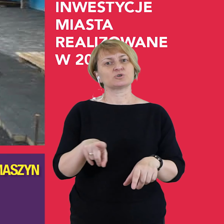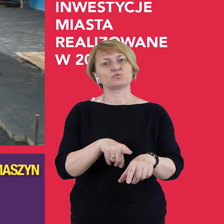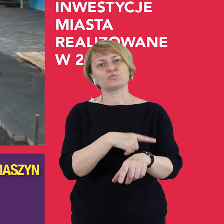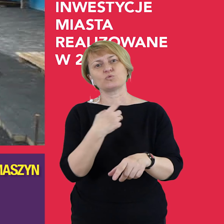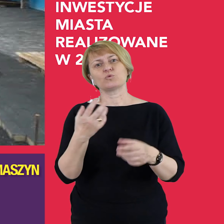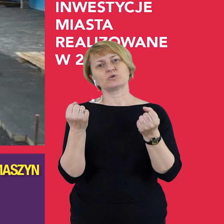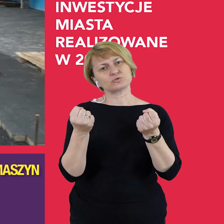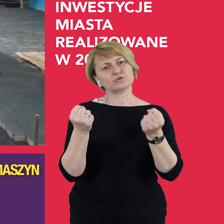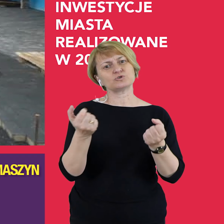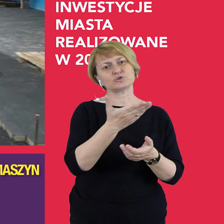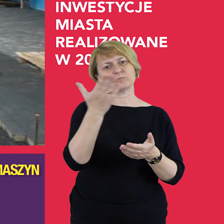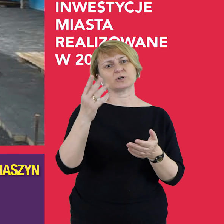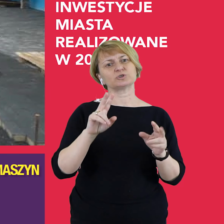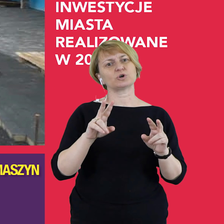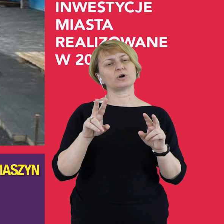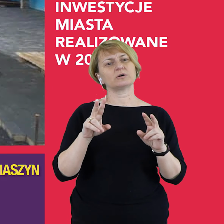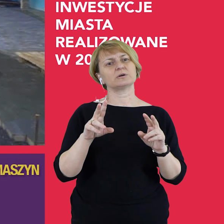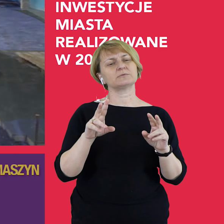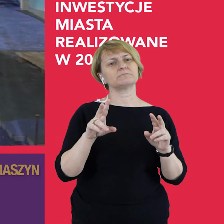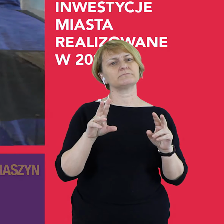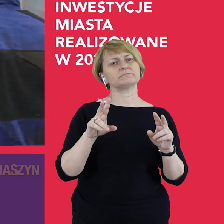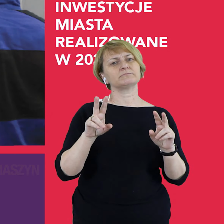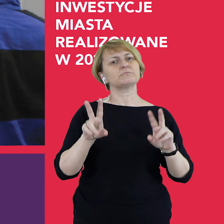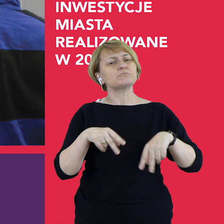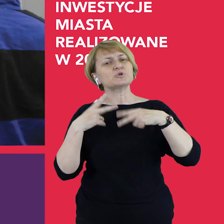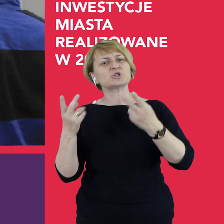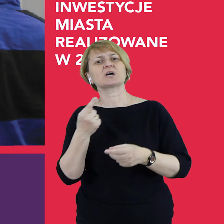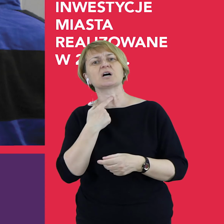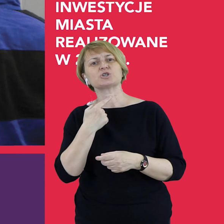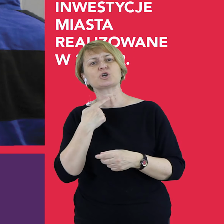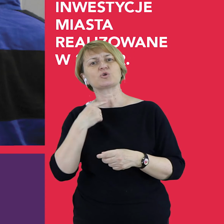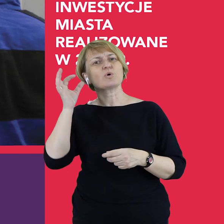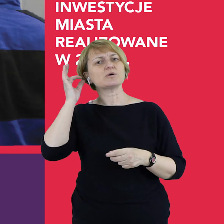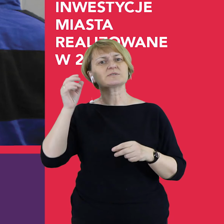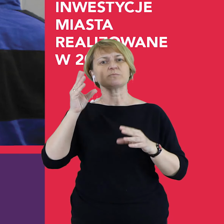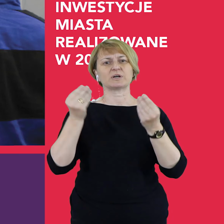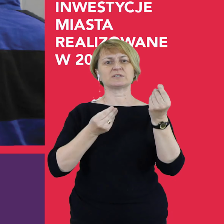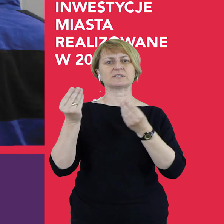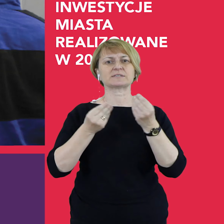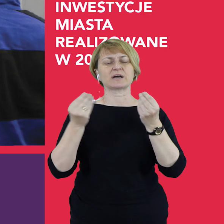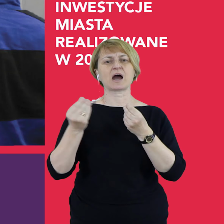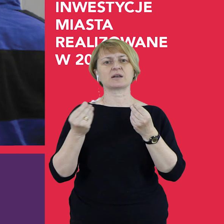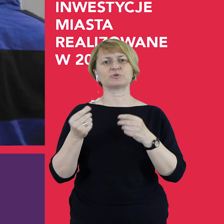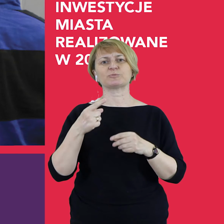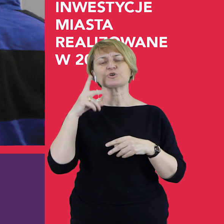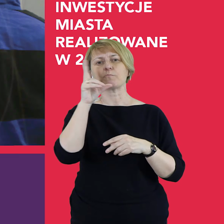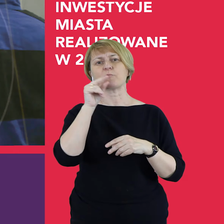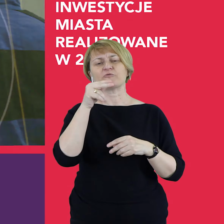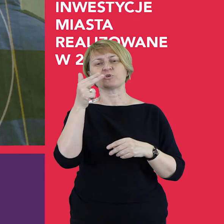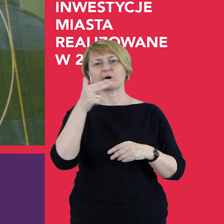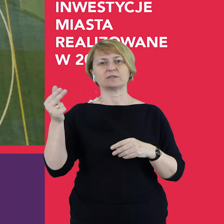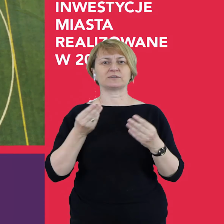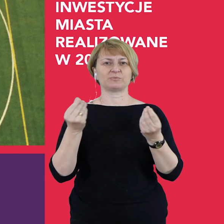Natomiast nie chcę Państwa dłużej zatrzymywać na tej prezentacji. Oddam głos Pani Skarbnik, która od strony finansowej bardziej